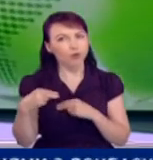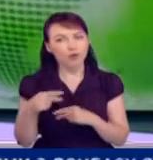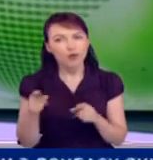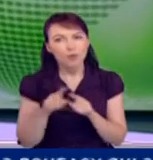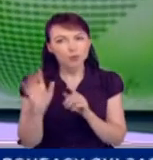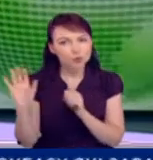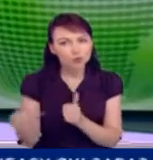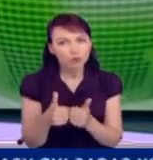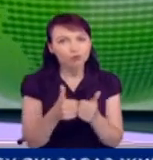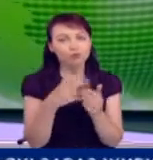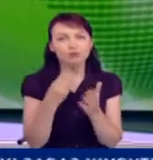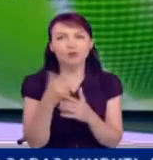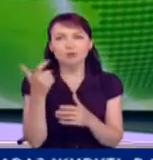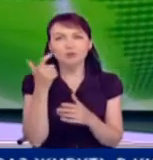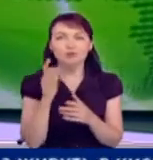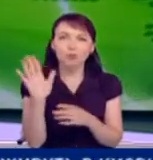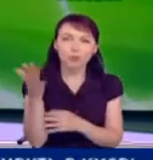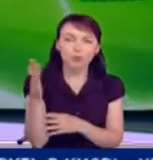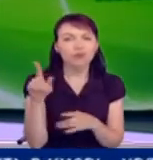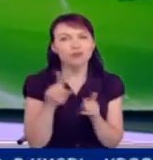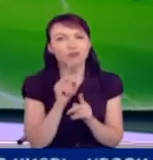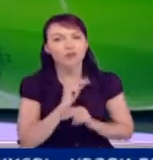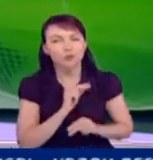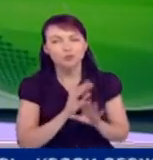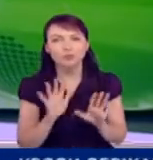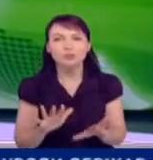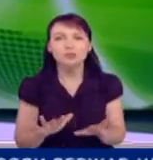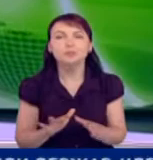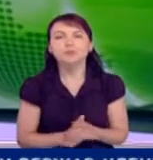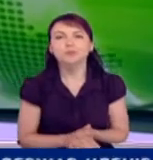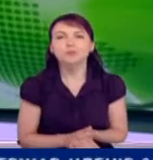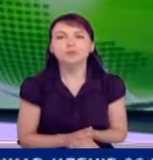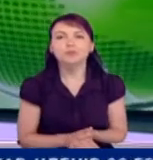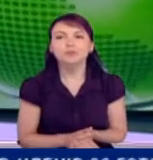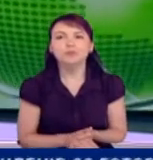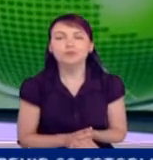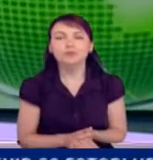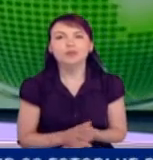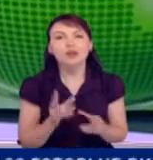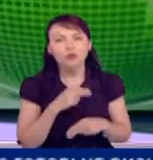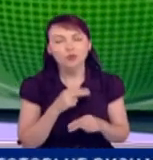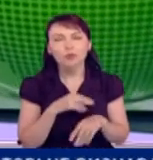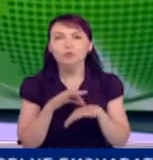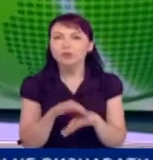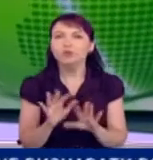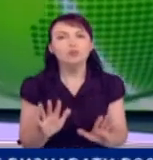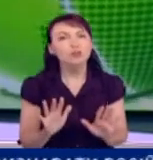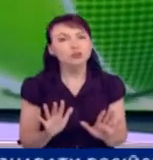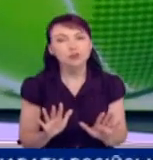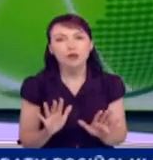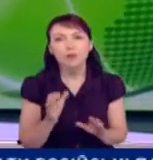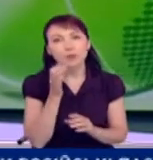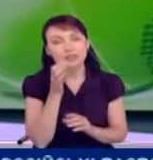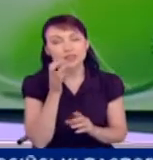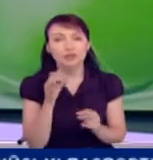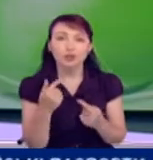супроводжувати свого господаря як на прогулянках, так і на робочому місці. Та На роботу приводять не лише песиків, а